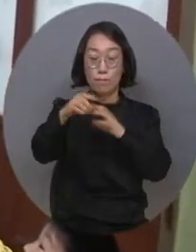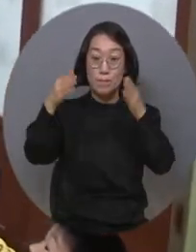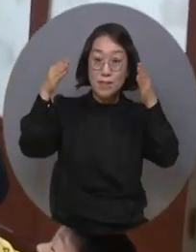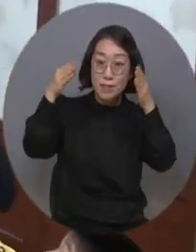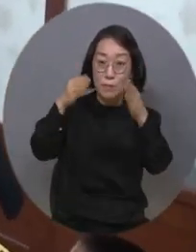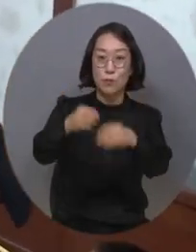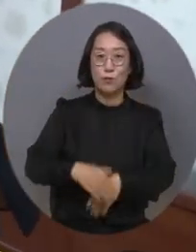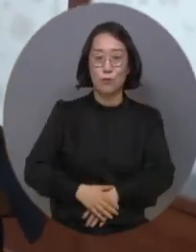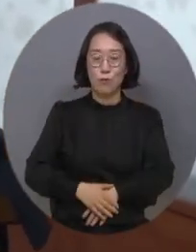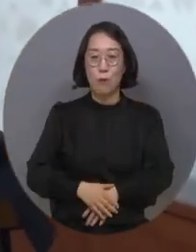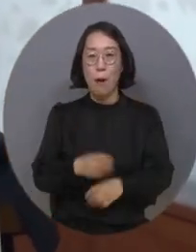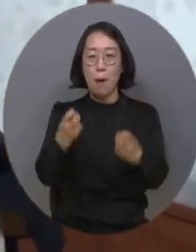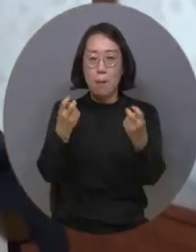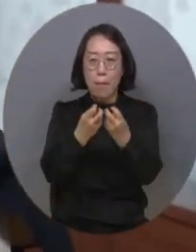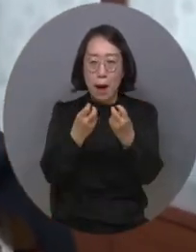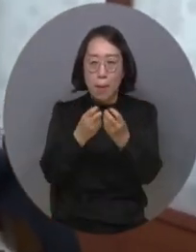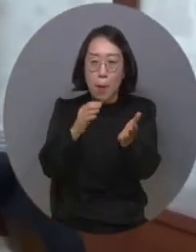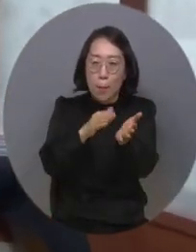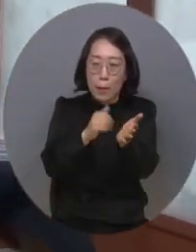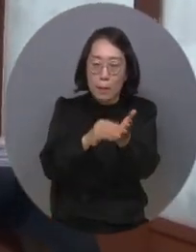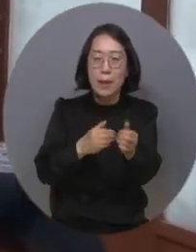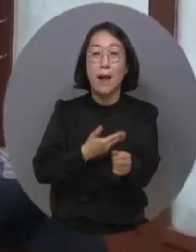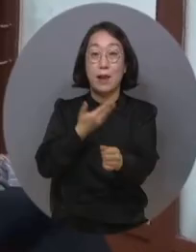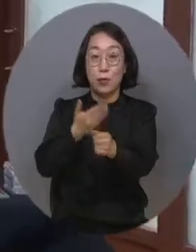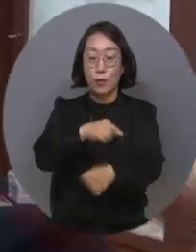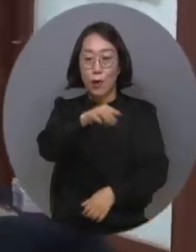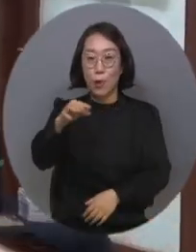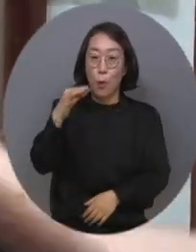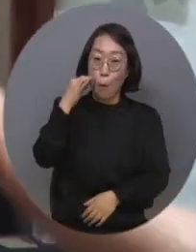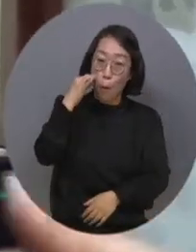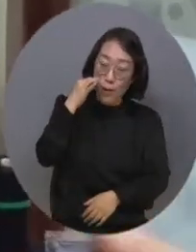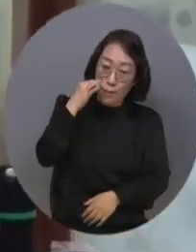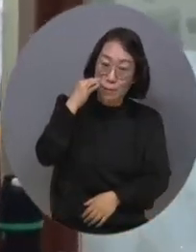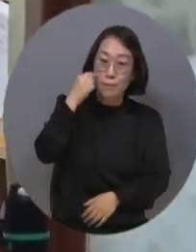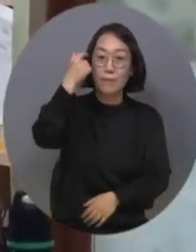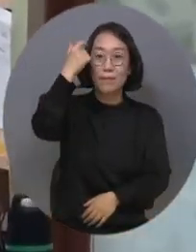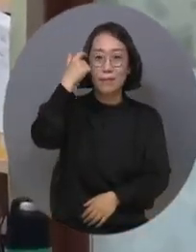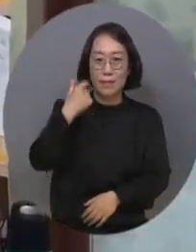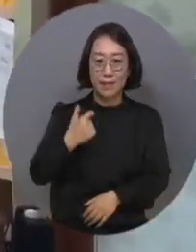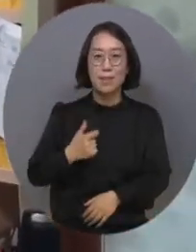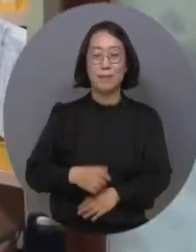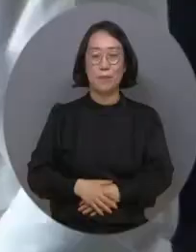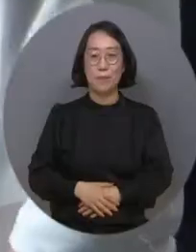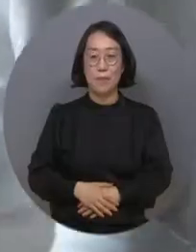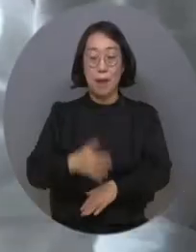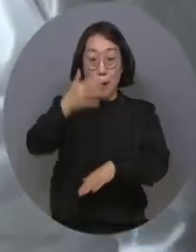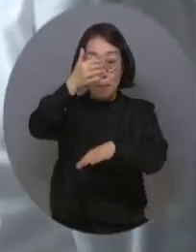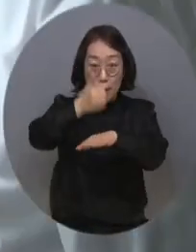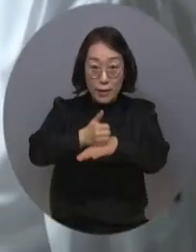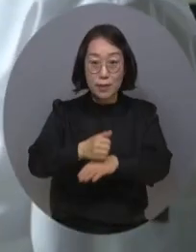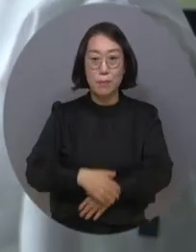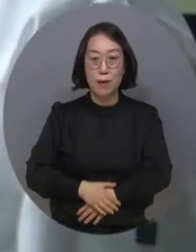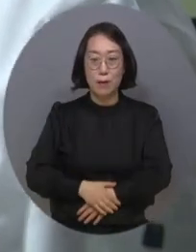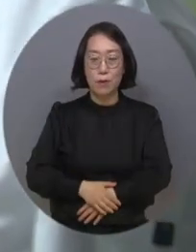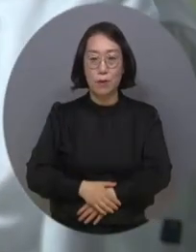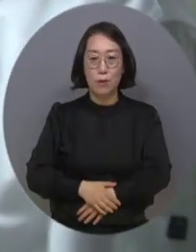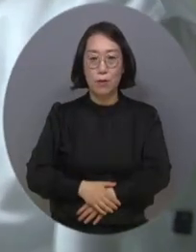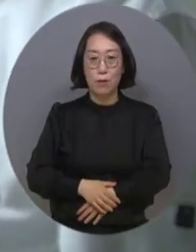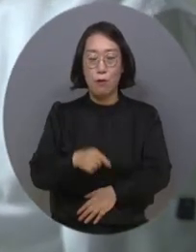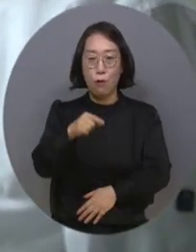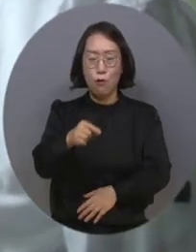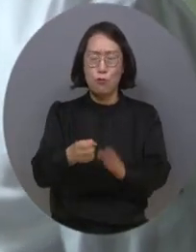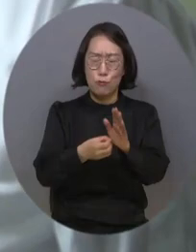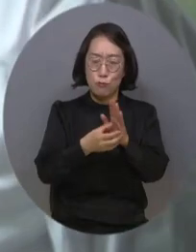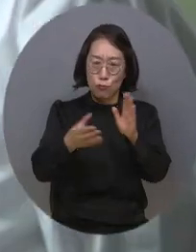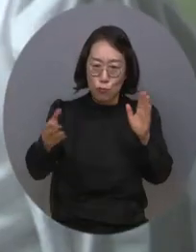마술사의 비법도 알려주며 아이들의 호기심을 자극했습니다 마지막으로 관내 줄서는